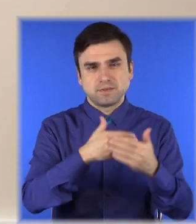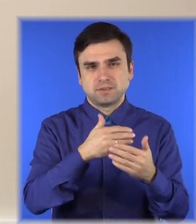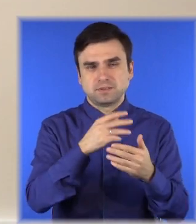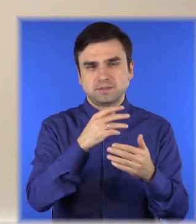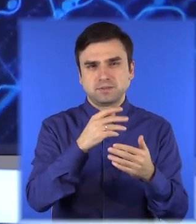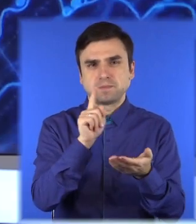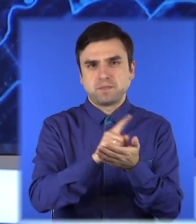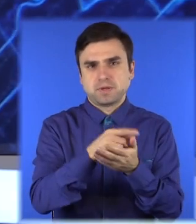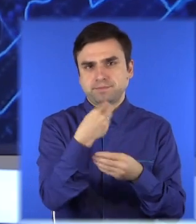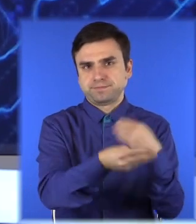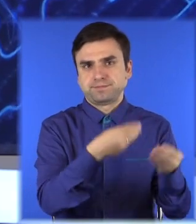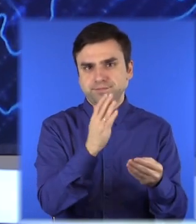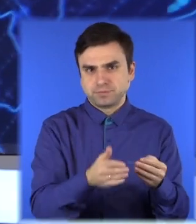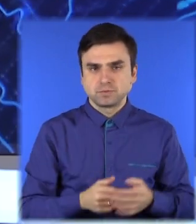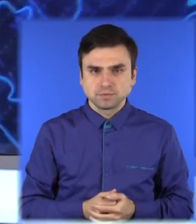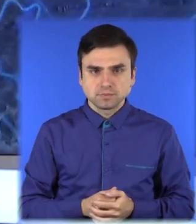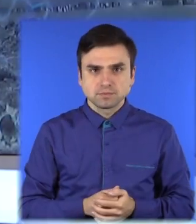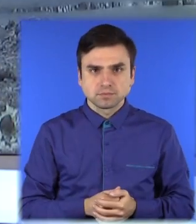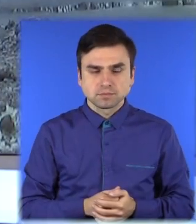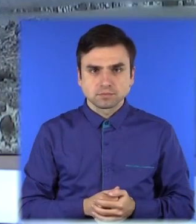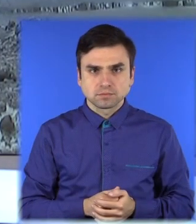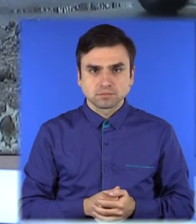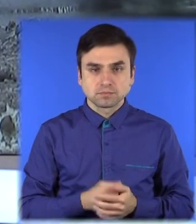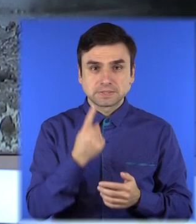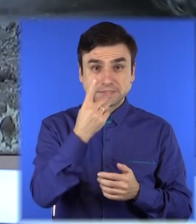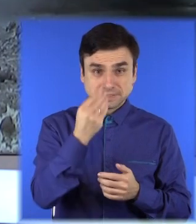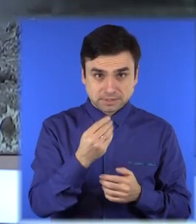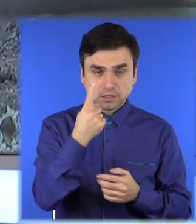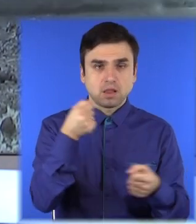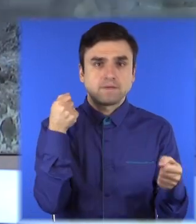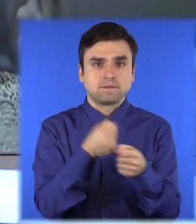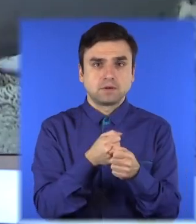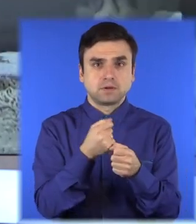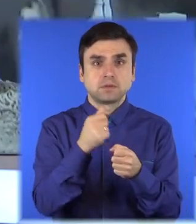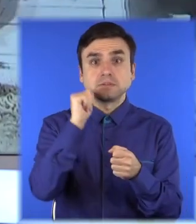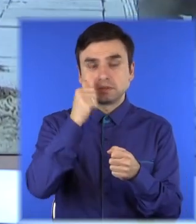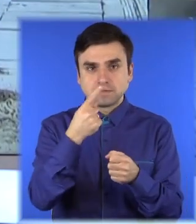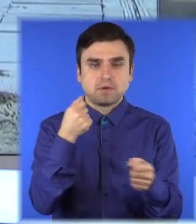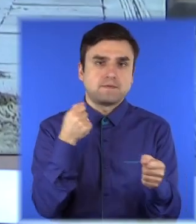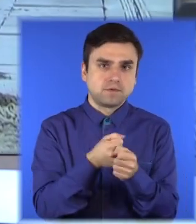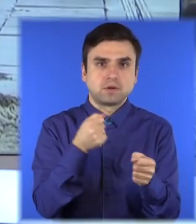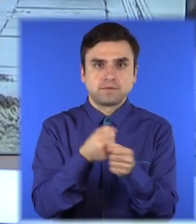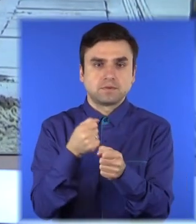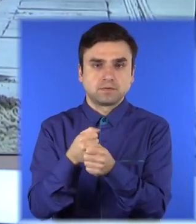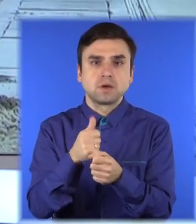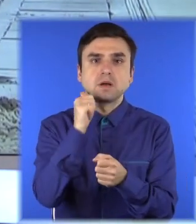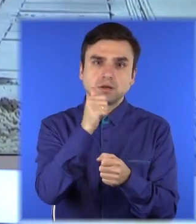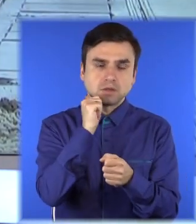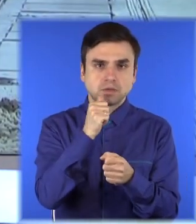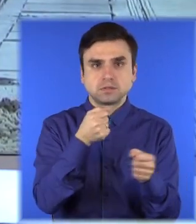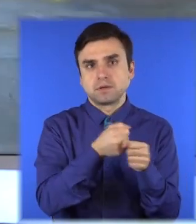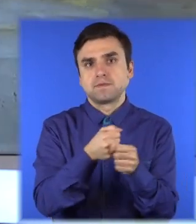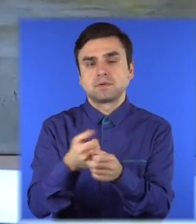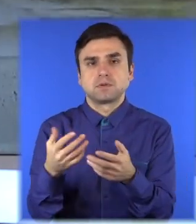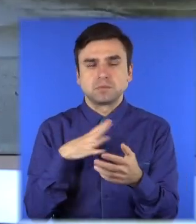інвалідністю. Одна аварія щодня. Як свідчить статистика, протягом останніх 2 тижнів кожного дня у нашому